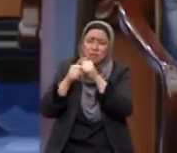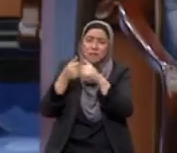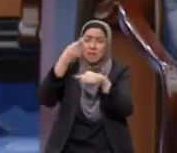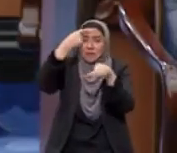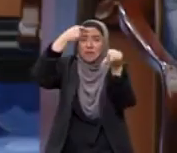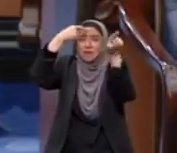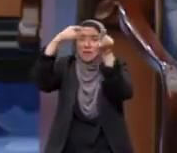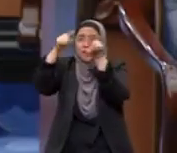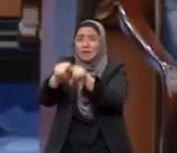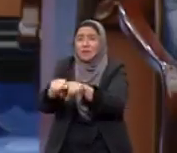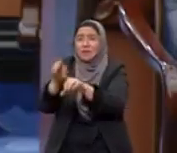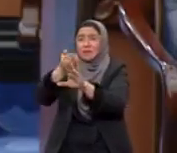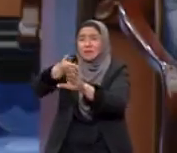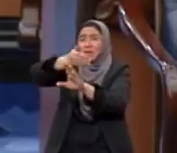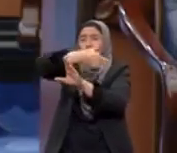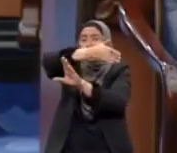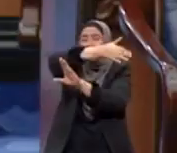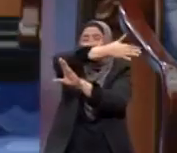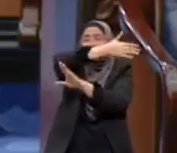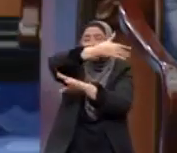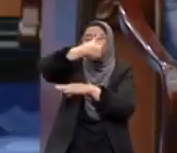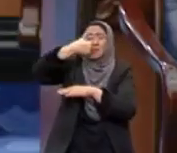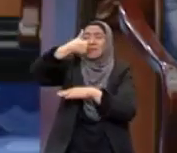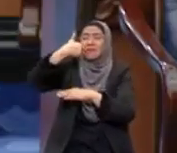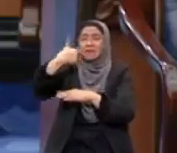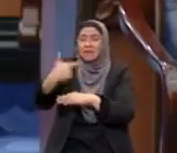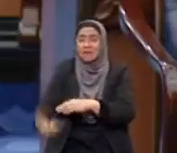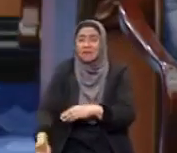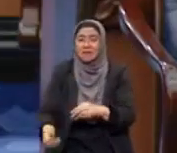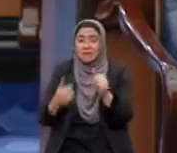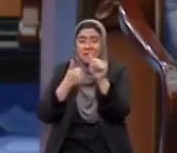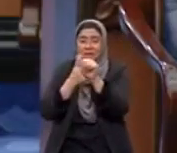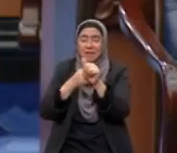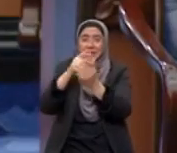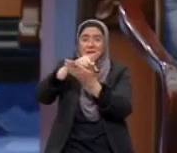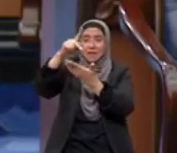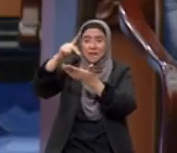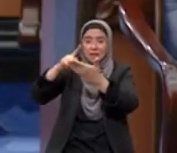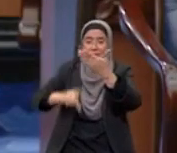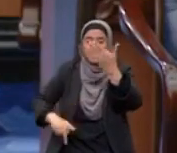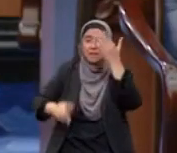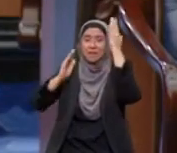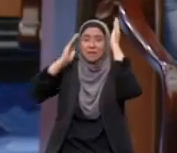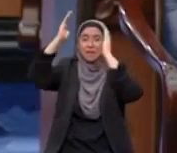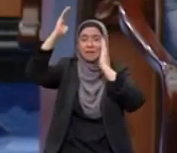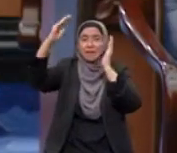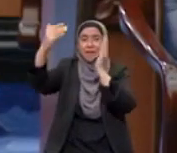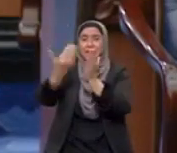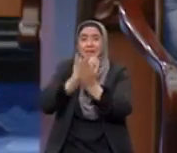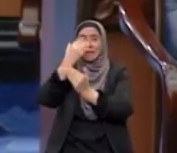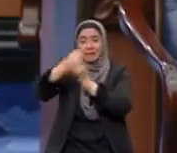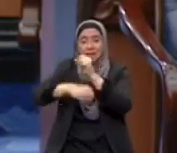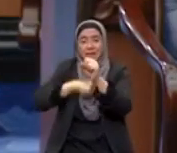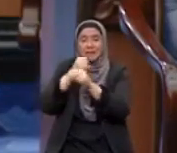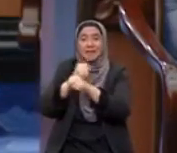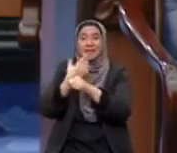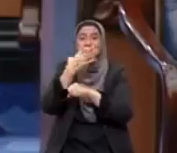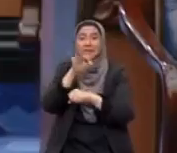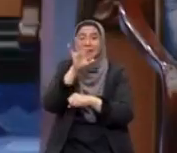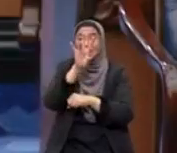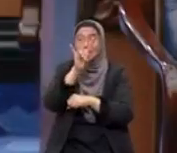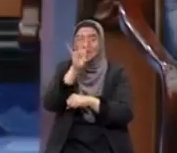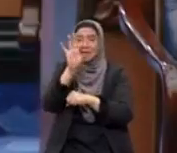undang-undang maritimnya berdasarkan peta Malaysia terbaru Tahun 1979 ini yang